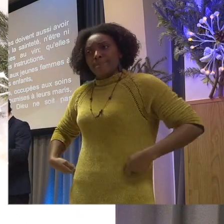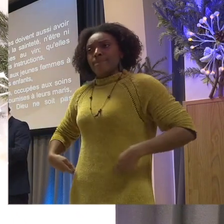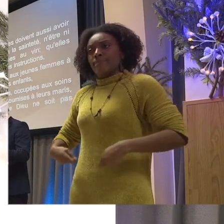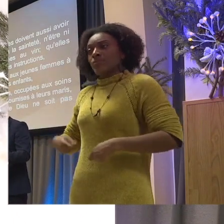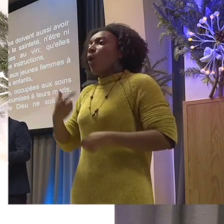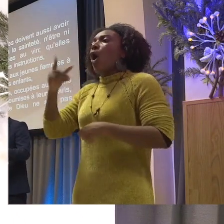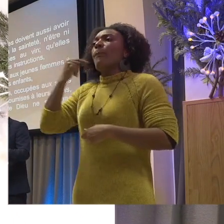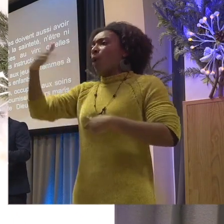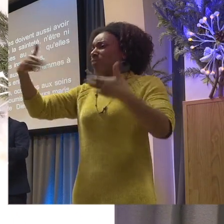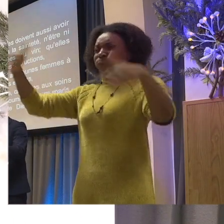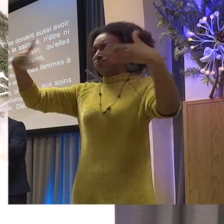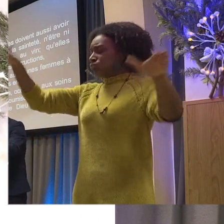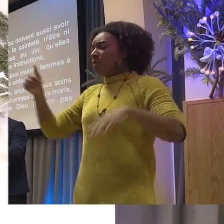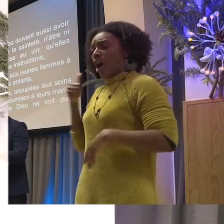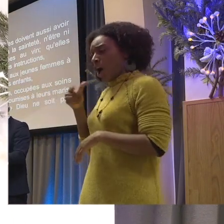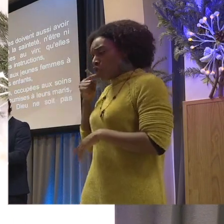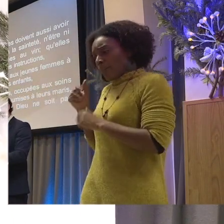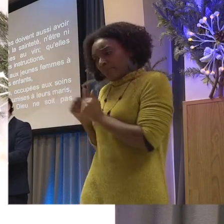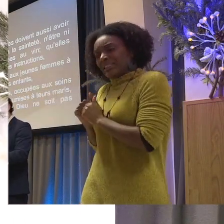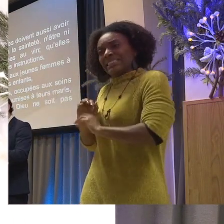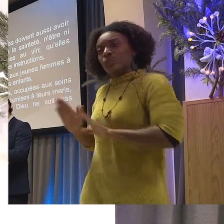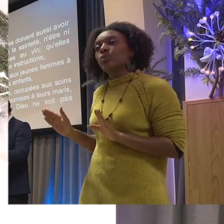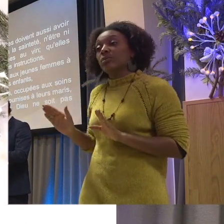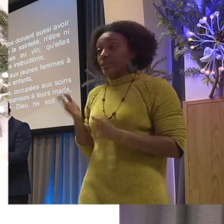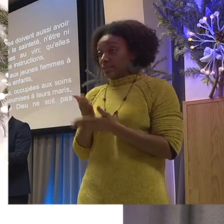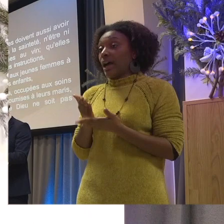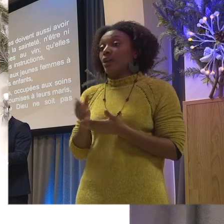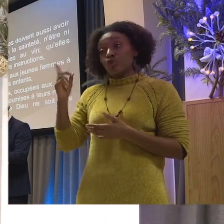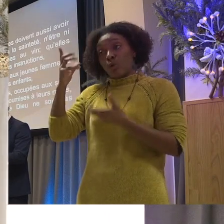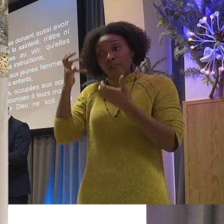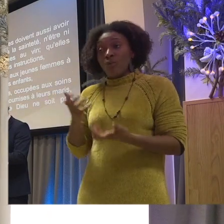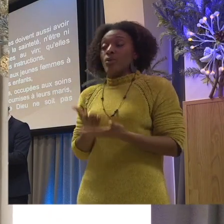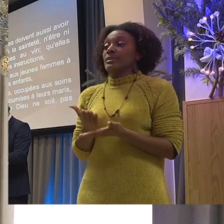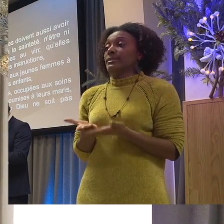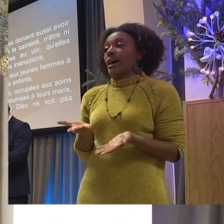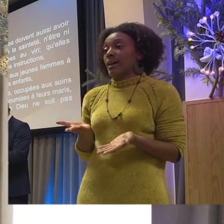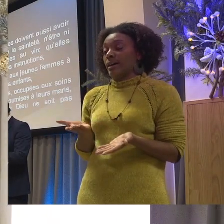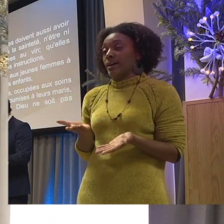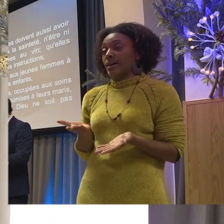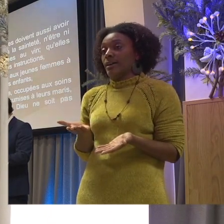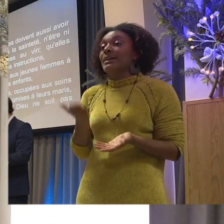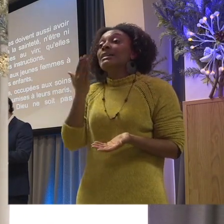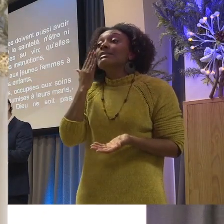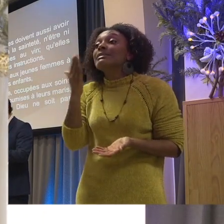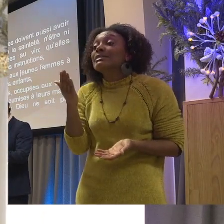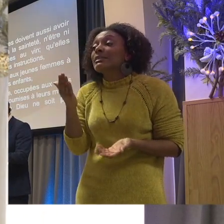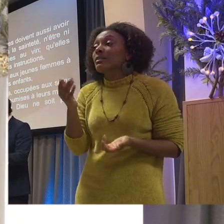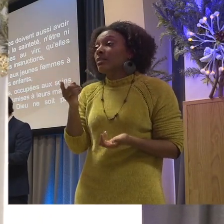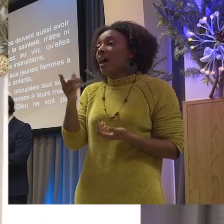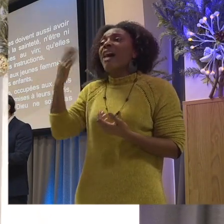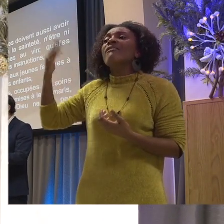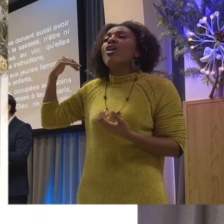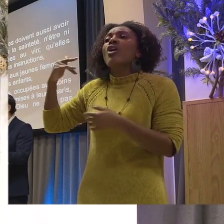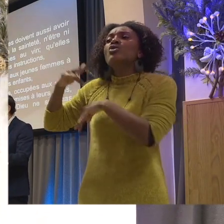puis en acceptant l'homme que Dieu lui donne. Ça, c'est ce que Dieu veut. C'est ce que Dieu veut. Si tu as vécu autre chose, aucun